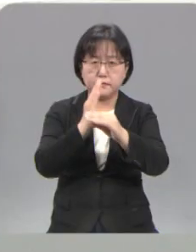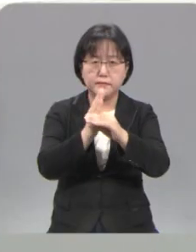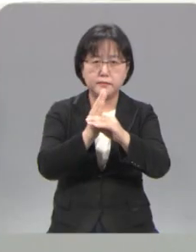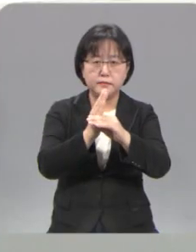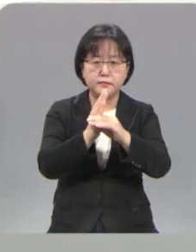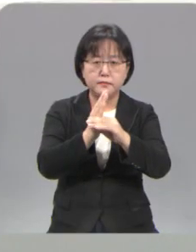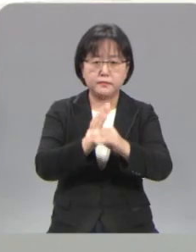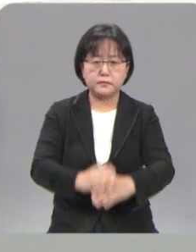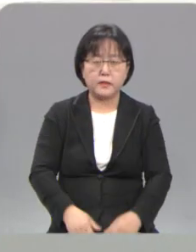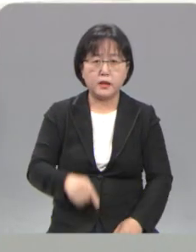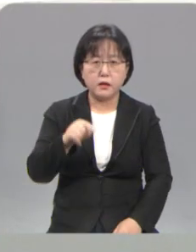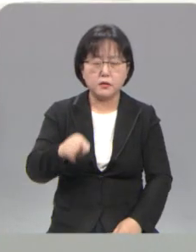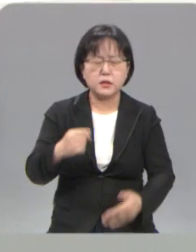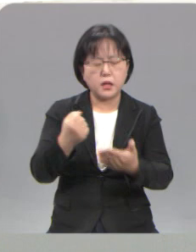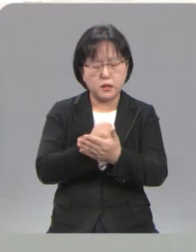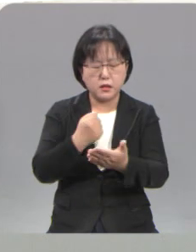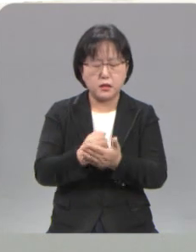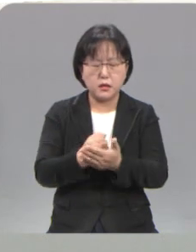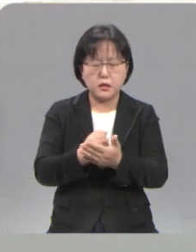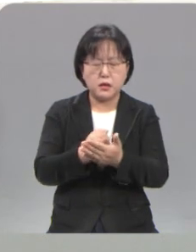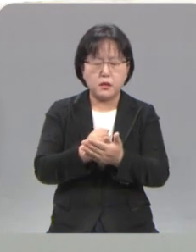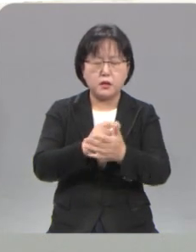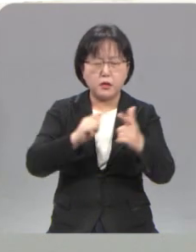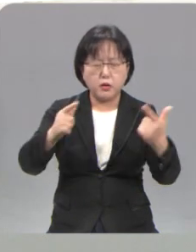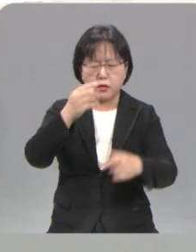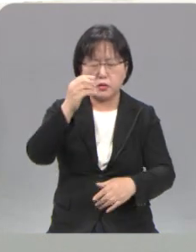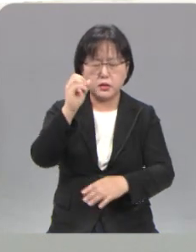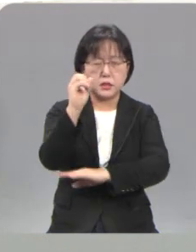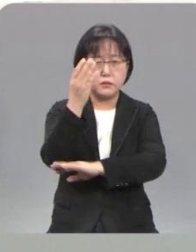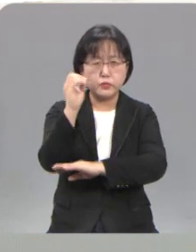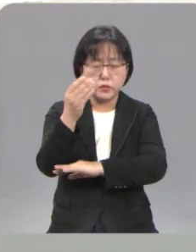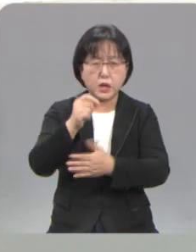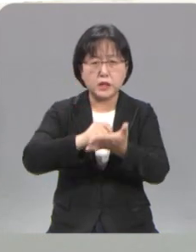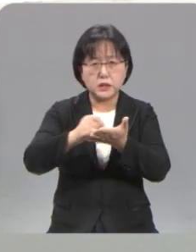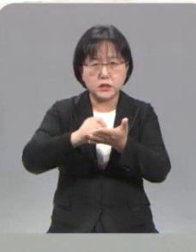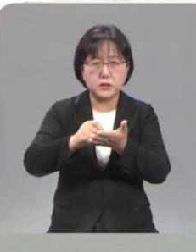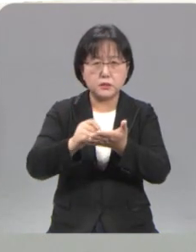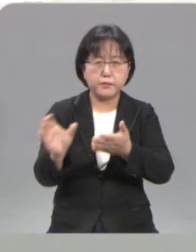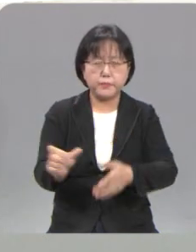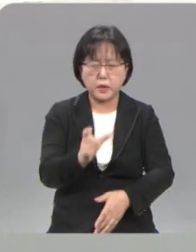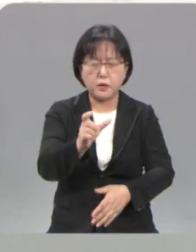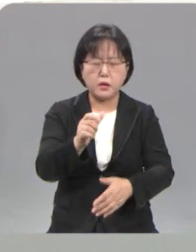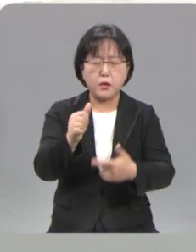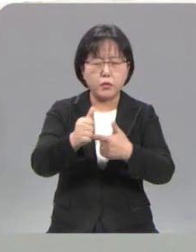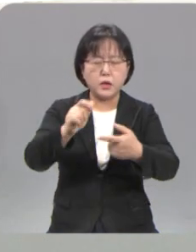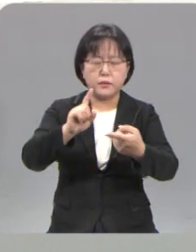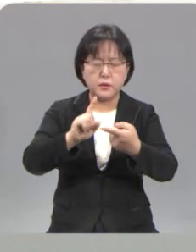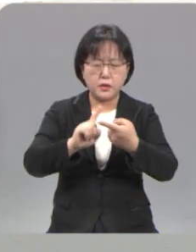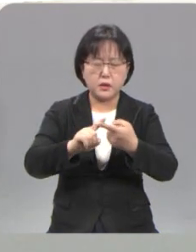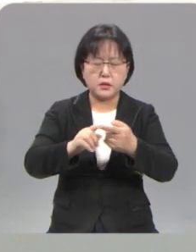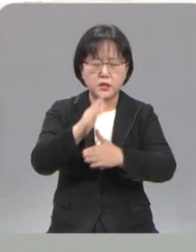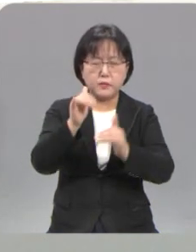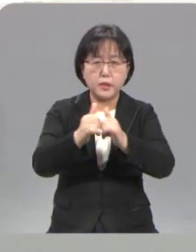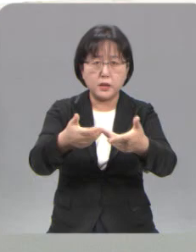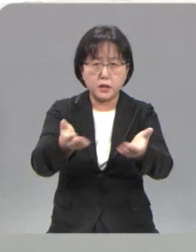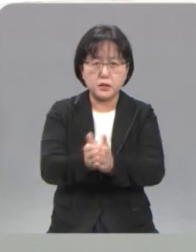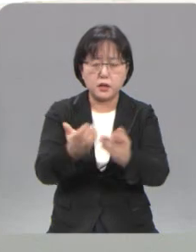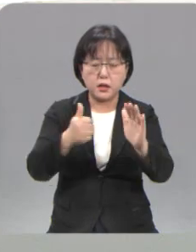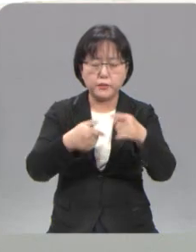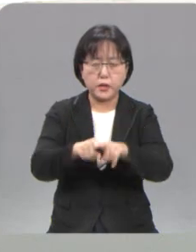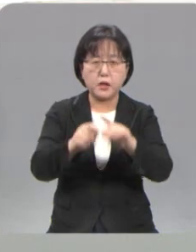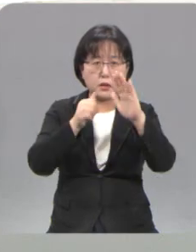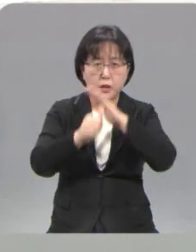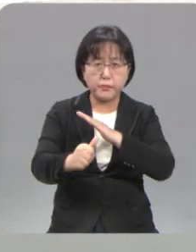있습니다 이것이 안타까워 조선일보 중앙일보 동아일보의 칼럼을 쓰고 호남 대안 포럼이라는 시민 단체에서 공동대표를